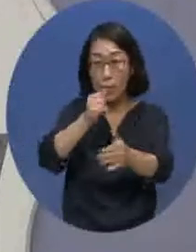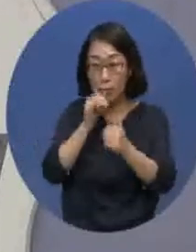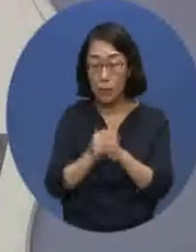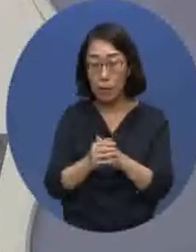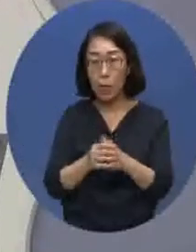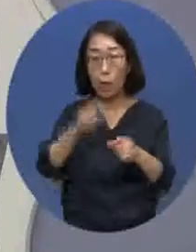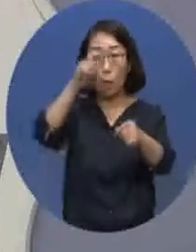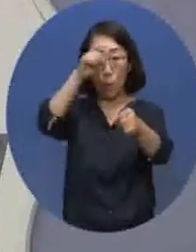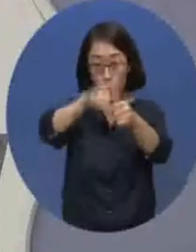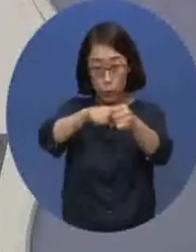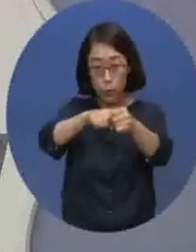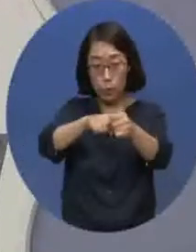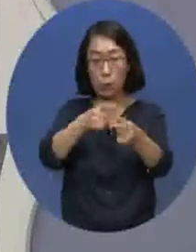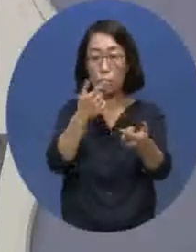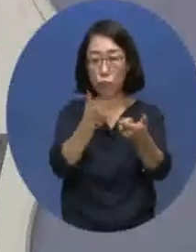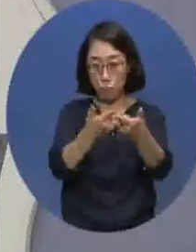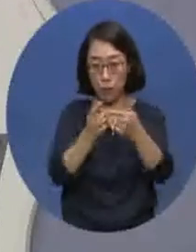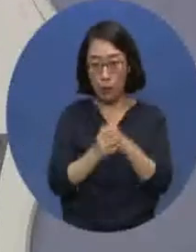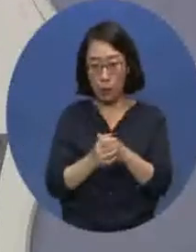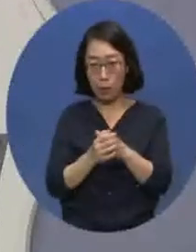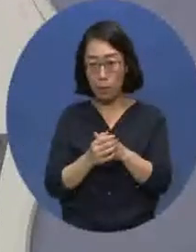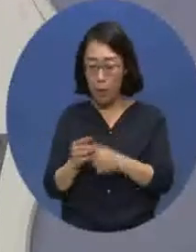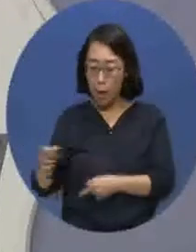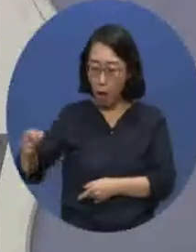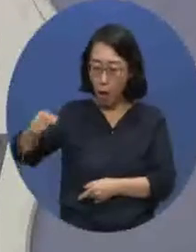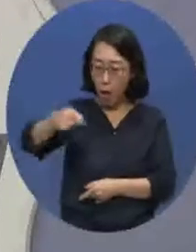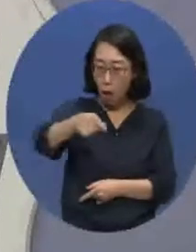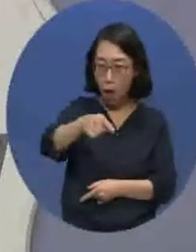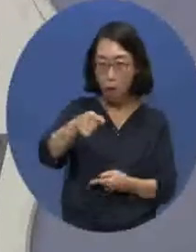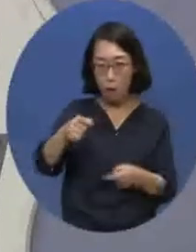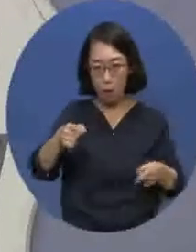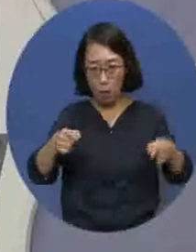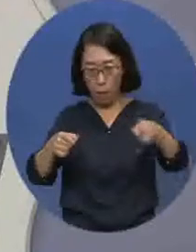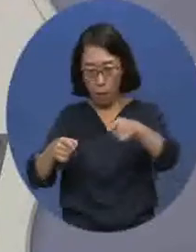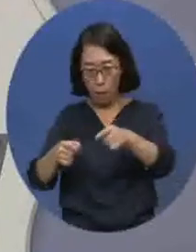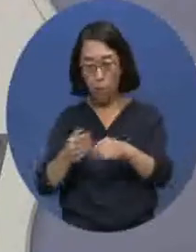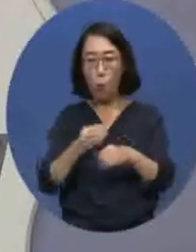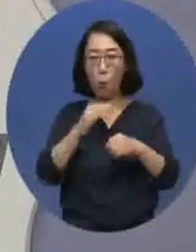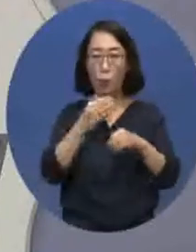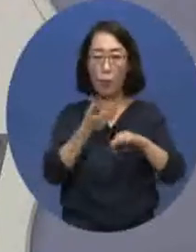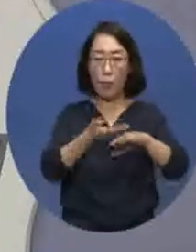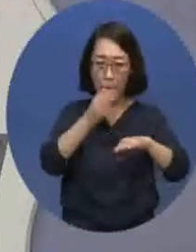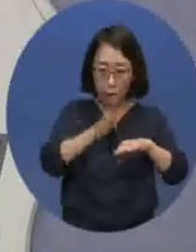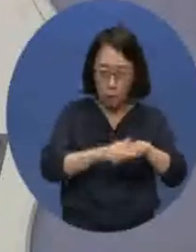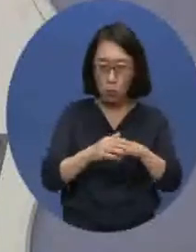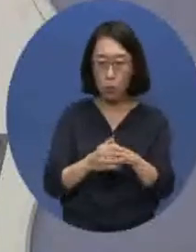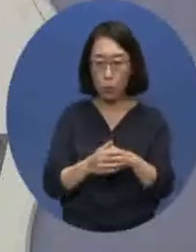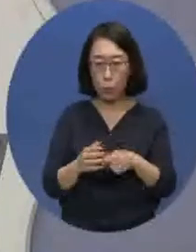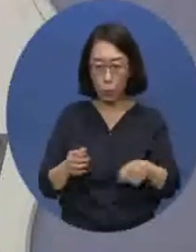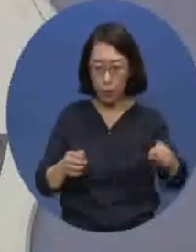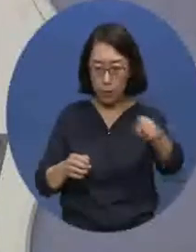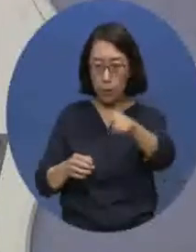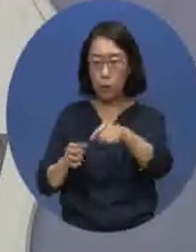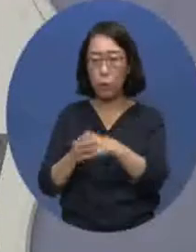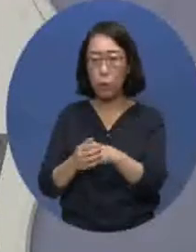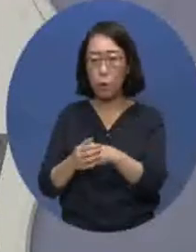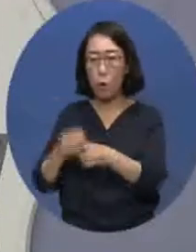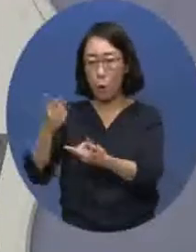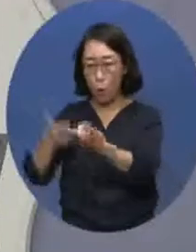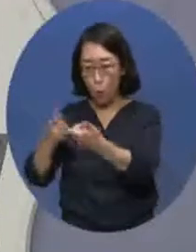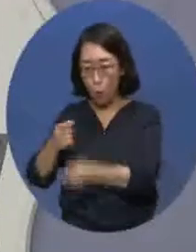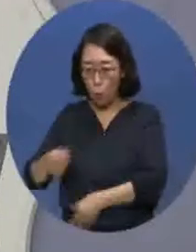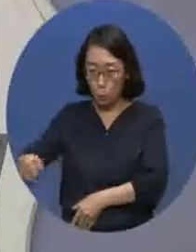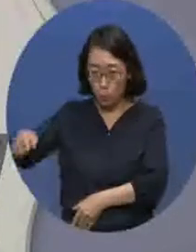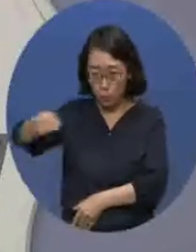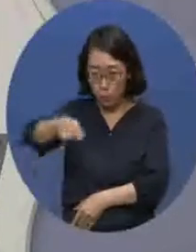부산 이고 가는 방법은 다양하죠 대전을 통해서 갈 수도 있고 목포를 통해서 갈 수도 있고 아니면 뭐